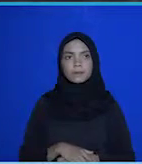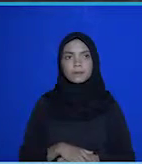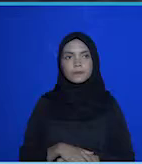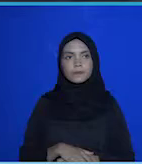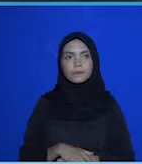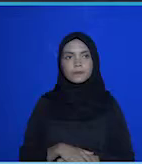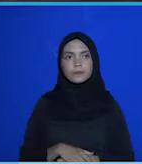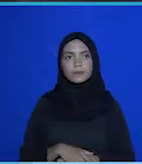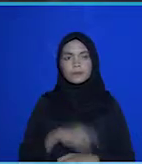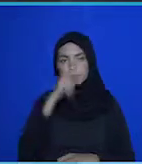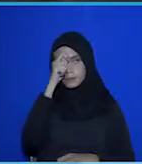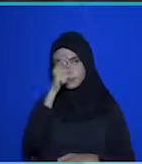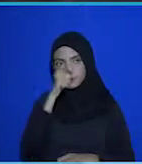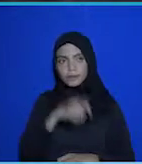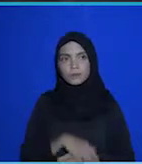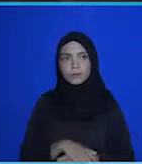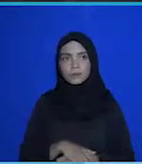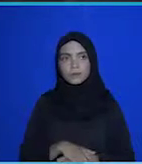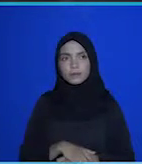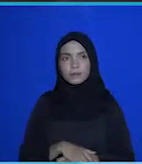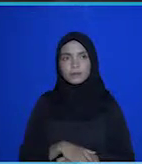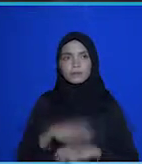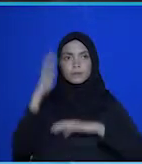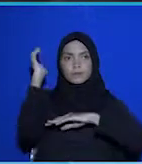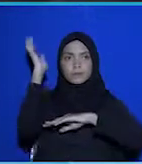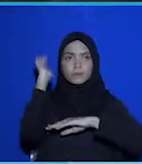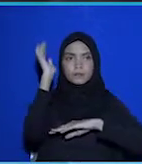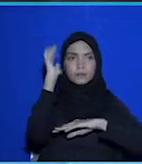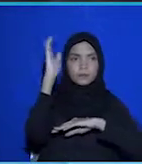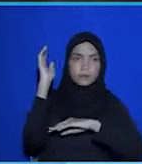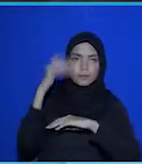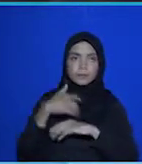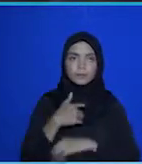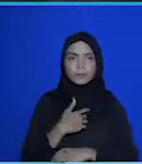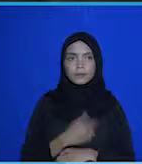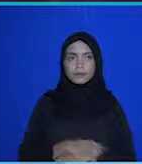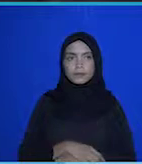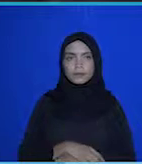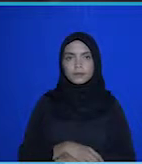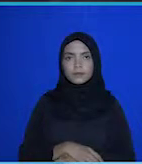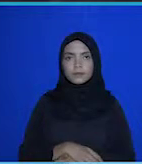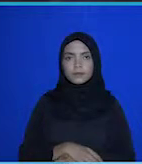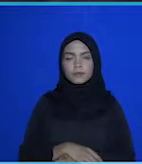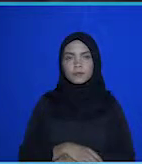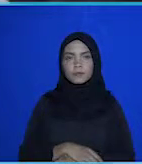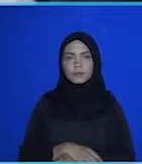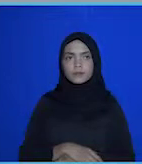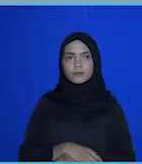Yang terhormat Bapak Ibu narasumber, kemudian yang kami banggakan, yang kami muliakan hadirin